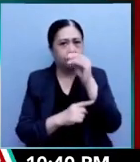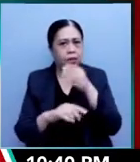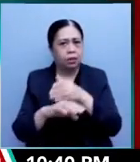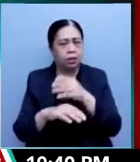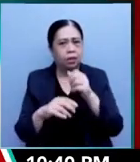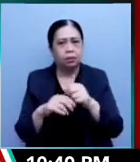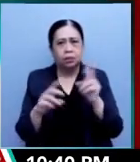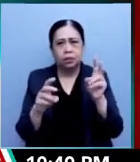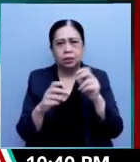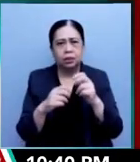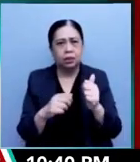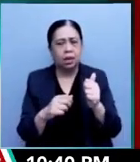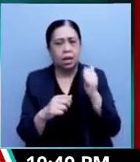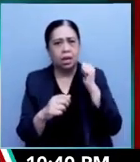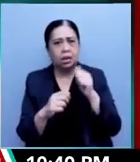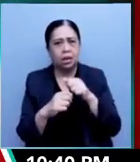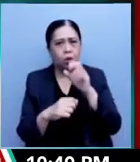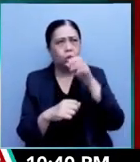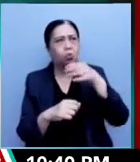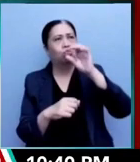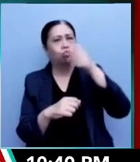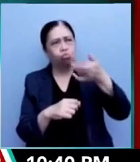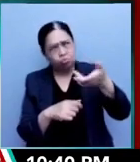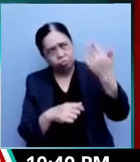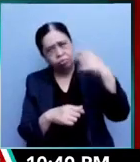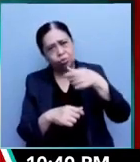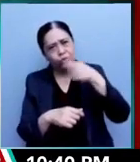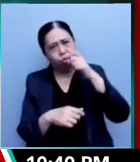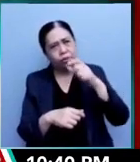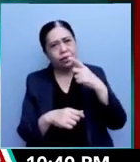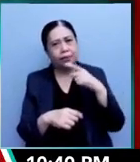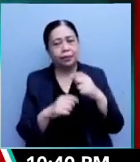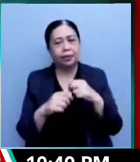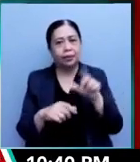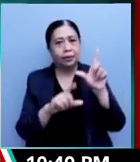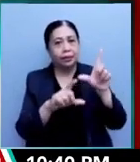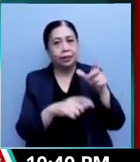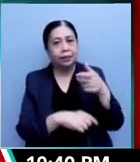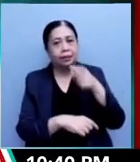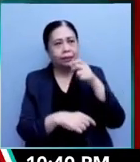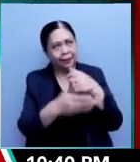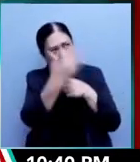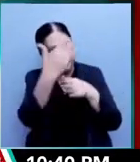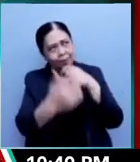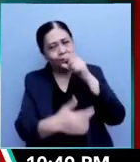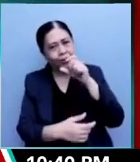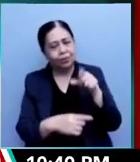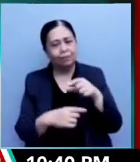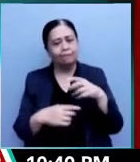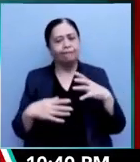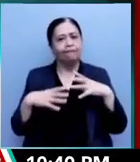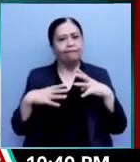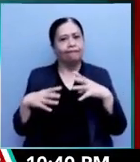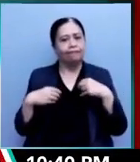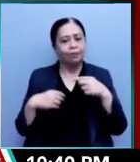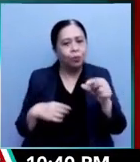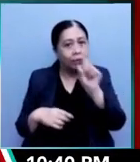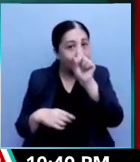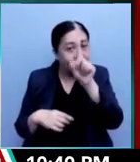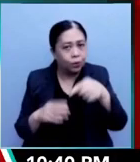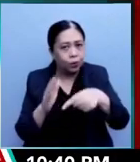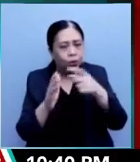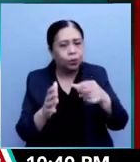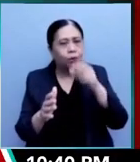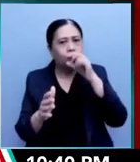tumang sa tagay sa imbestigasyon inaya ng suspek ang biktima na Uminom pumayag raw siyang tumagay ng isang beses pero n